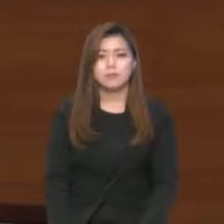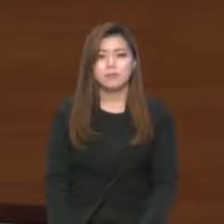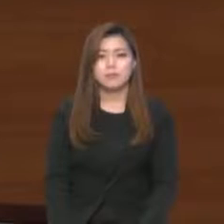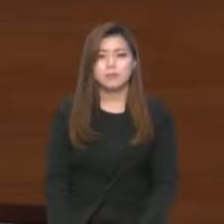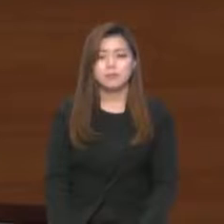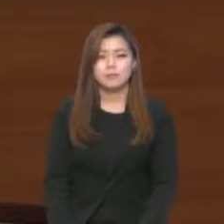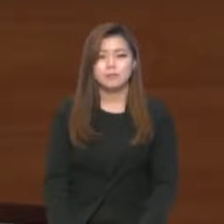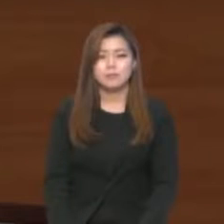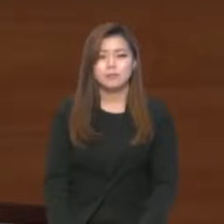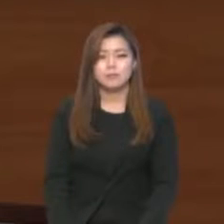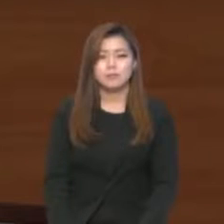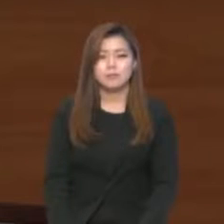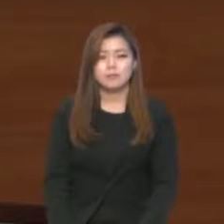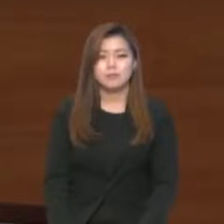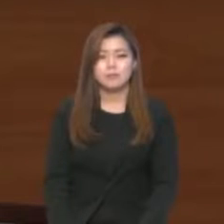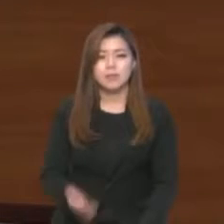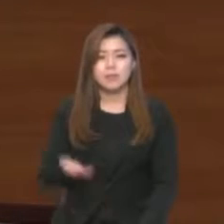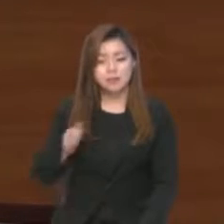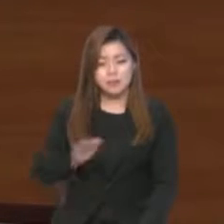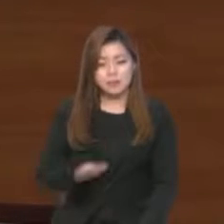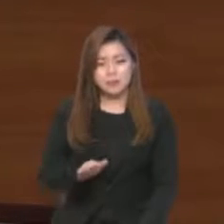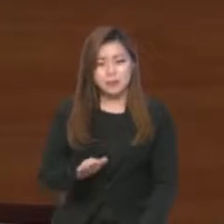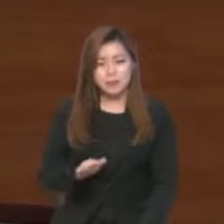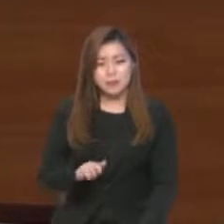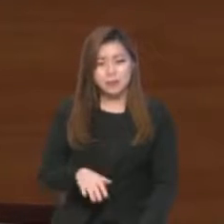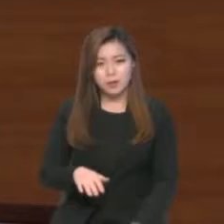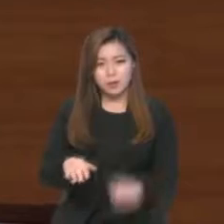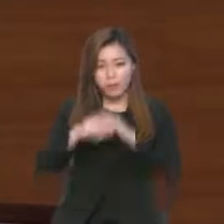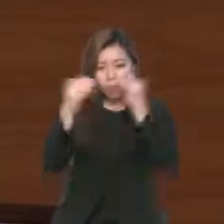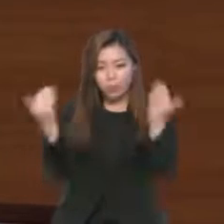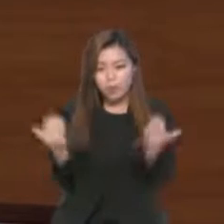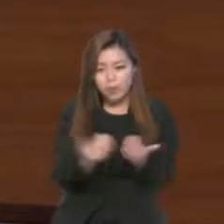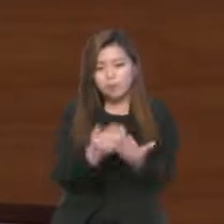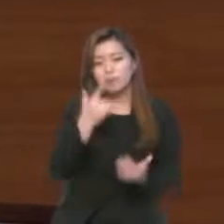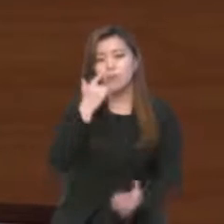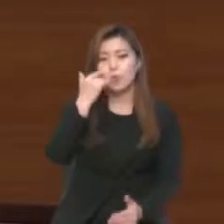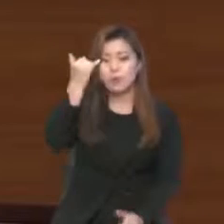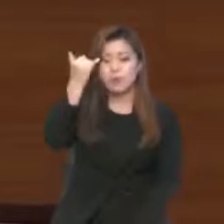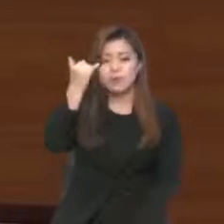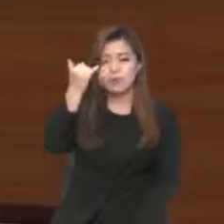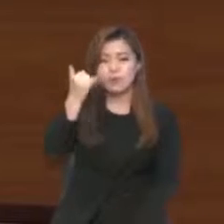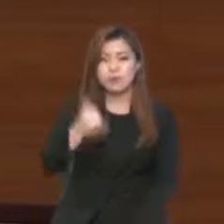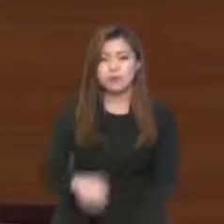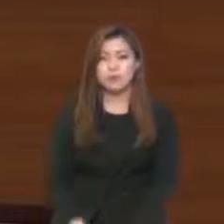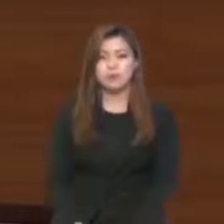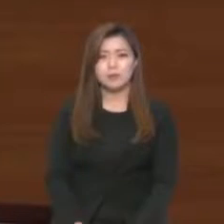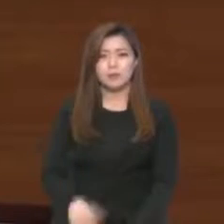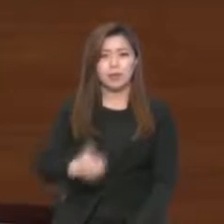모든 엄마들은 아들이 건강하게 잘 군에서